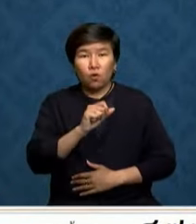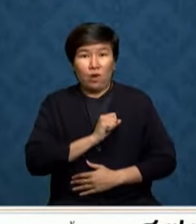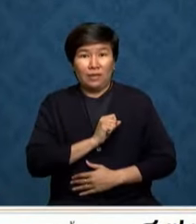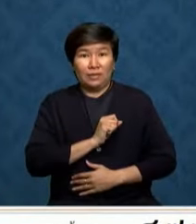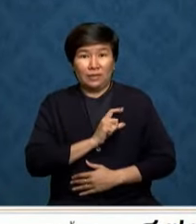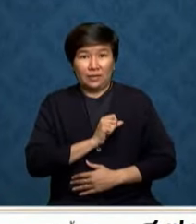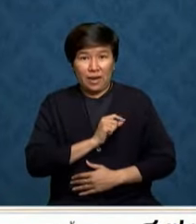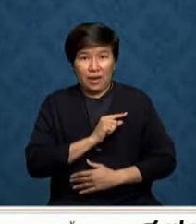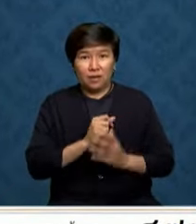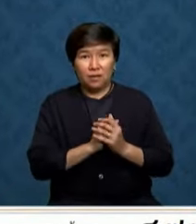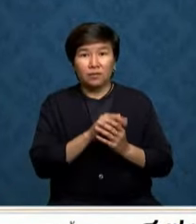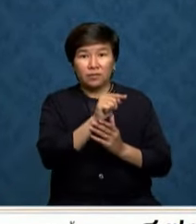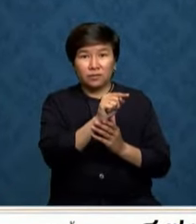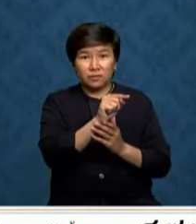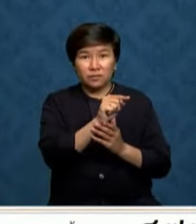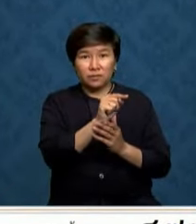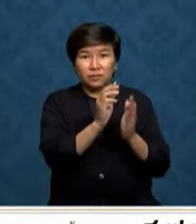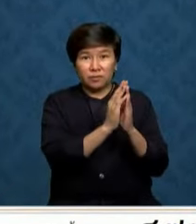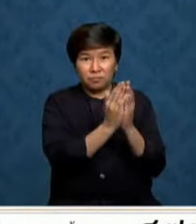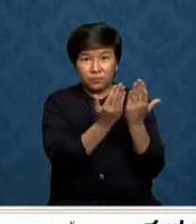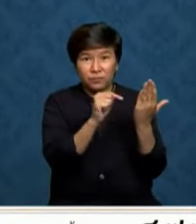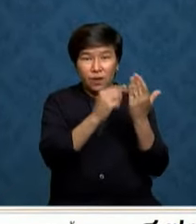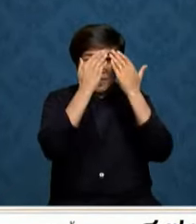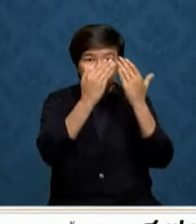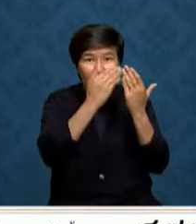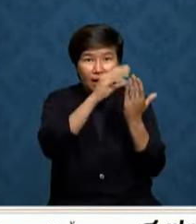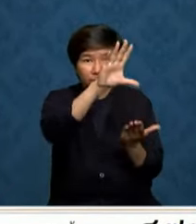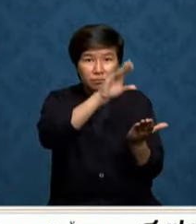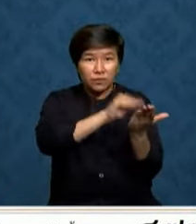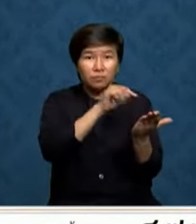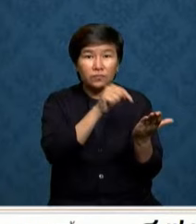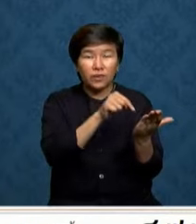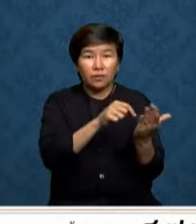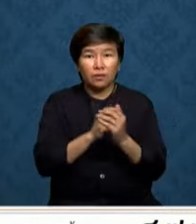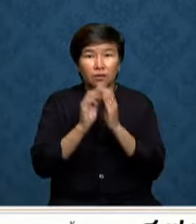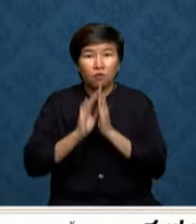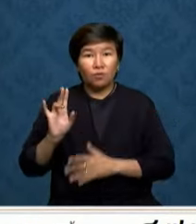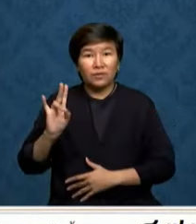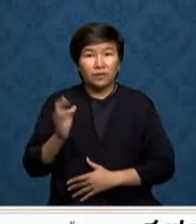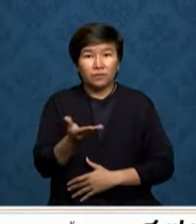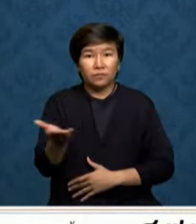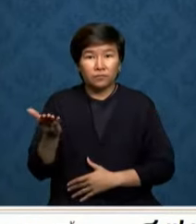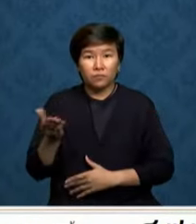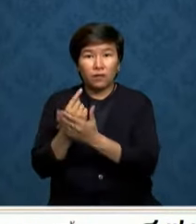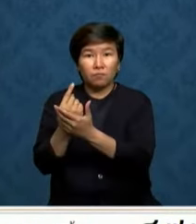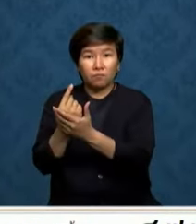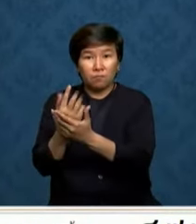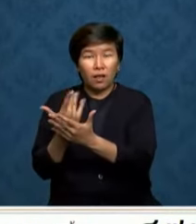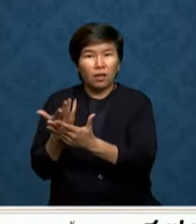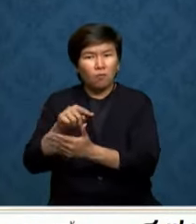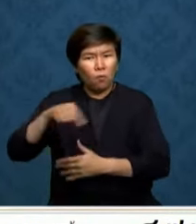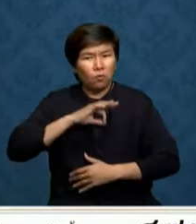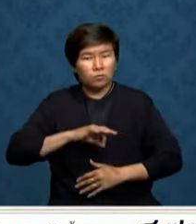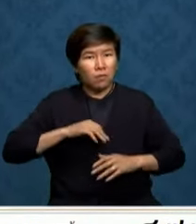กำหนดในพระมหาคัมภีร์พระมหาคัมภีร์อัลกุรอานแล้วพวกผมทั้ง 7คนก็ไม่สามารถที่จะรับหลักการใน